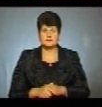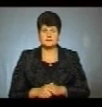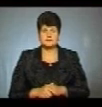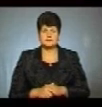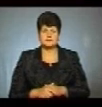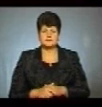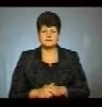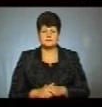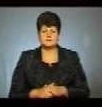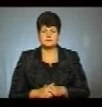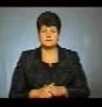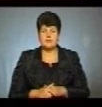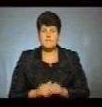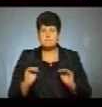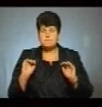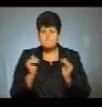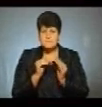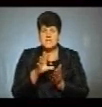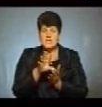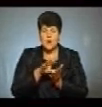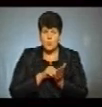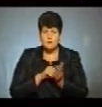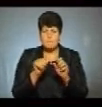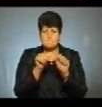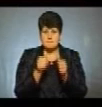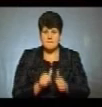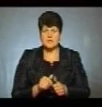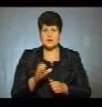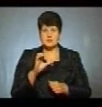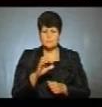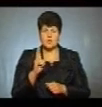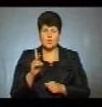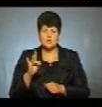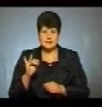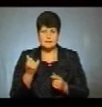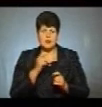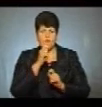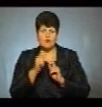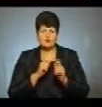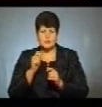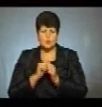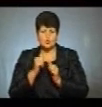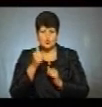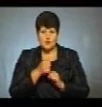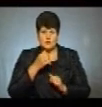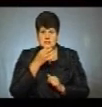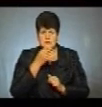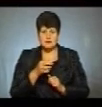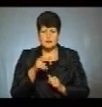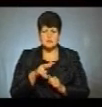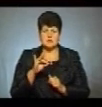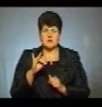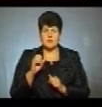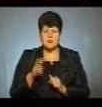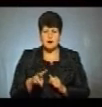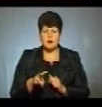Тернопіль. Міні-копію пам'ятника Соломії Крушельницькій відтепер вручатимуть щороку, повідомила Лариса Римар.